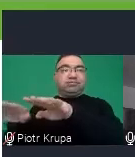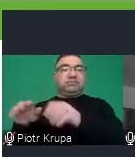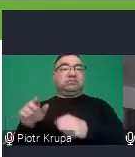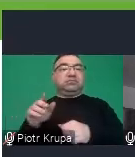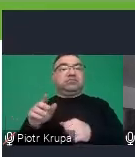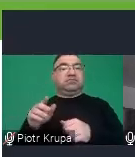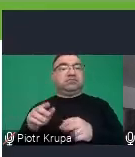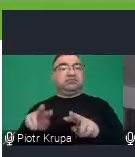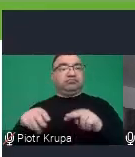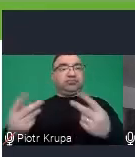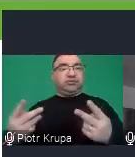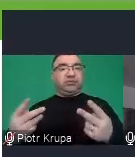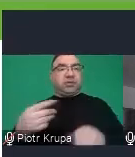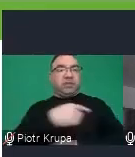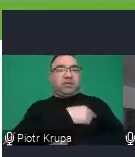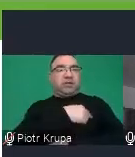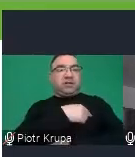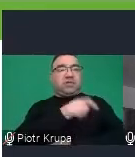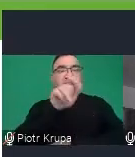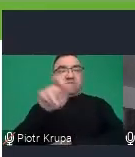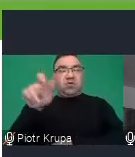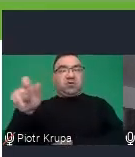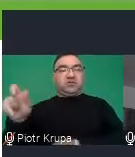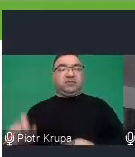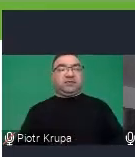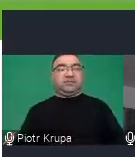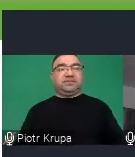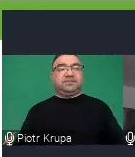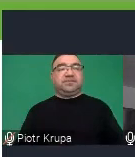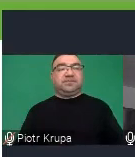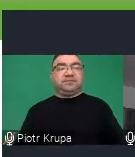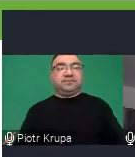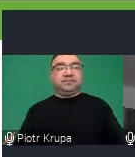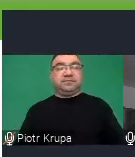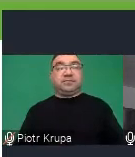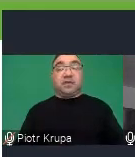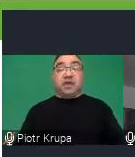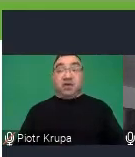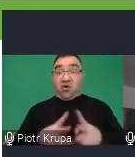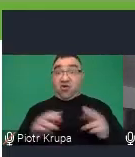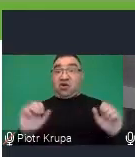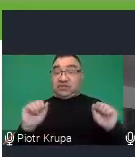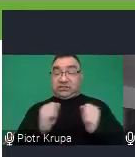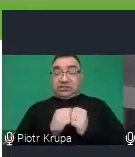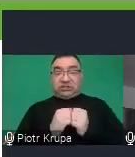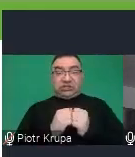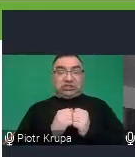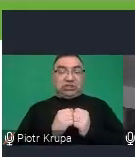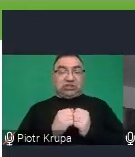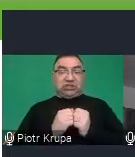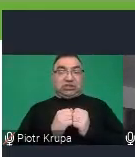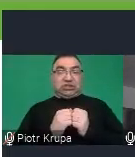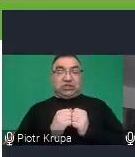rozdzielana siecią niskotemperaturową do odbiorcy końcowego. Tak jak w sezonie grzewczym, powiedzmy, jakoś